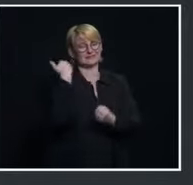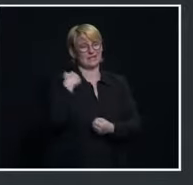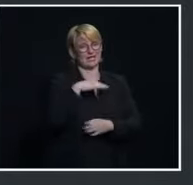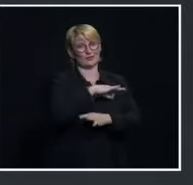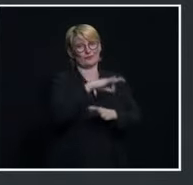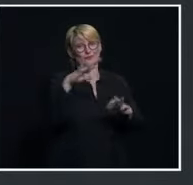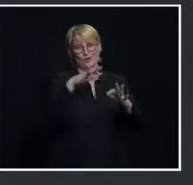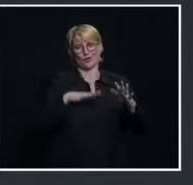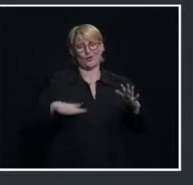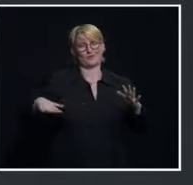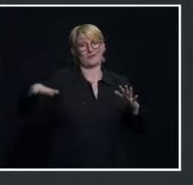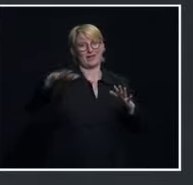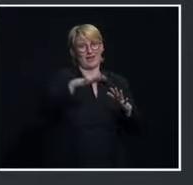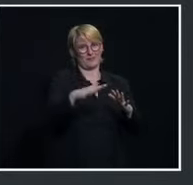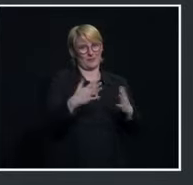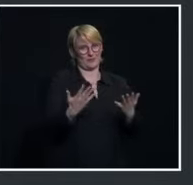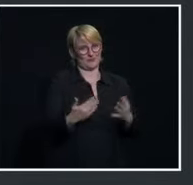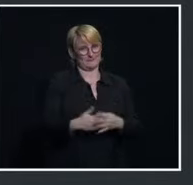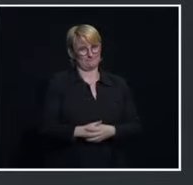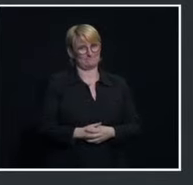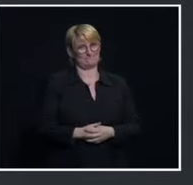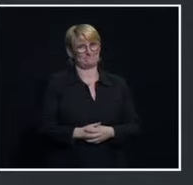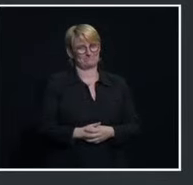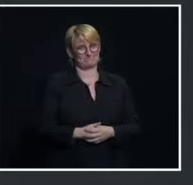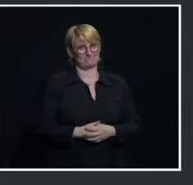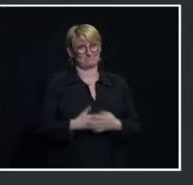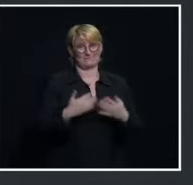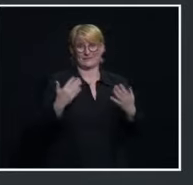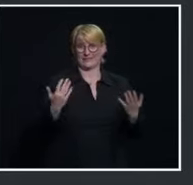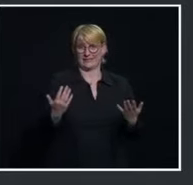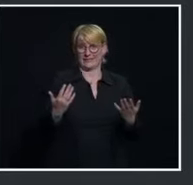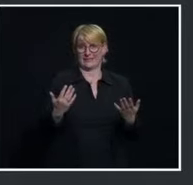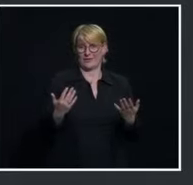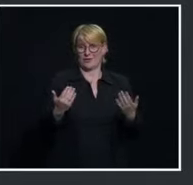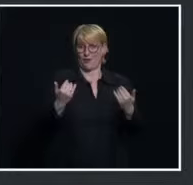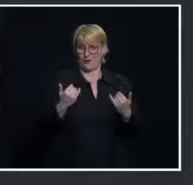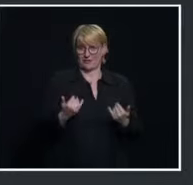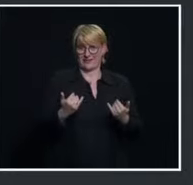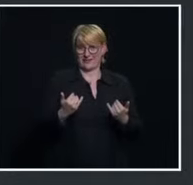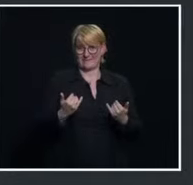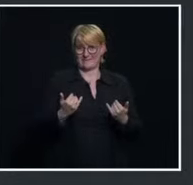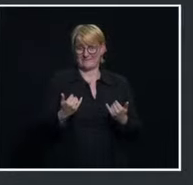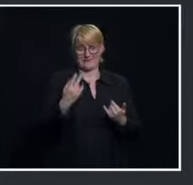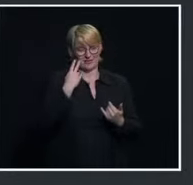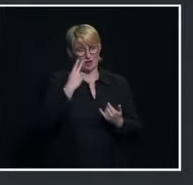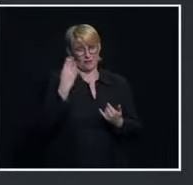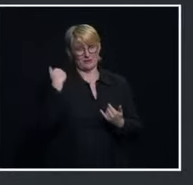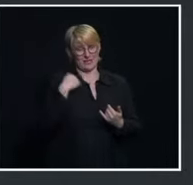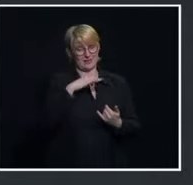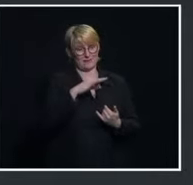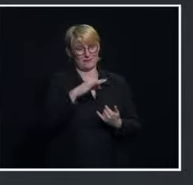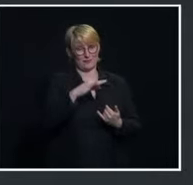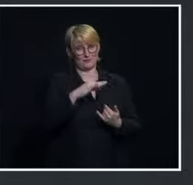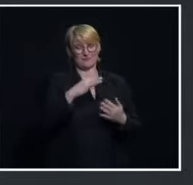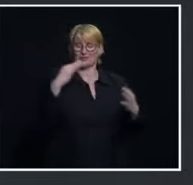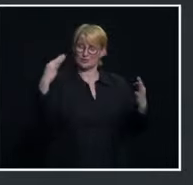Ihrer Umgebung erfahren. Es ist, Stand heute, zu wenig.